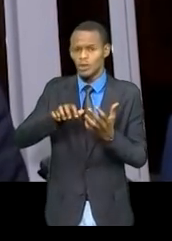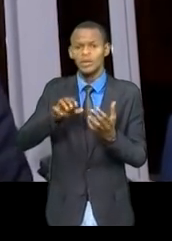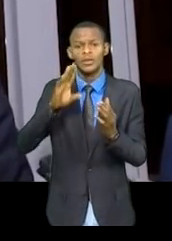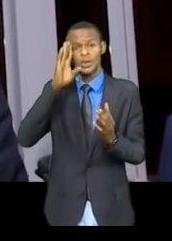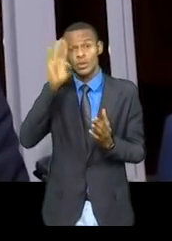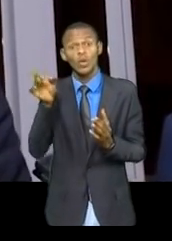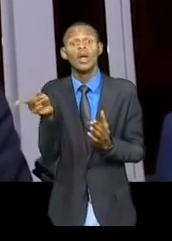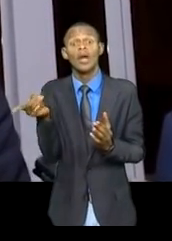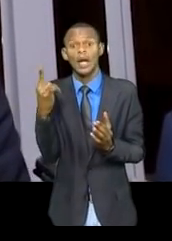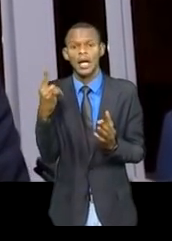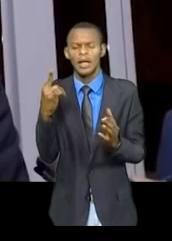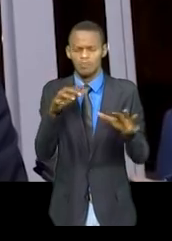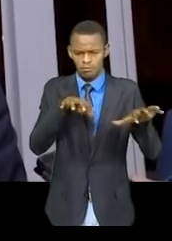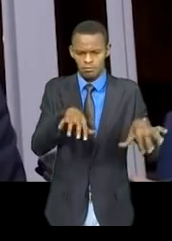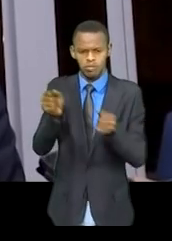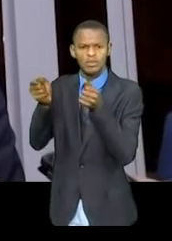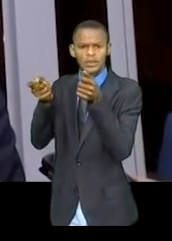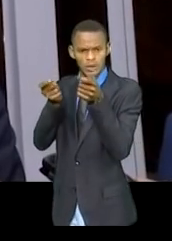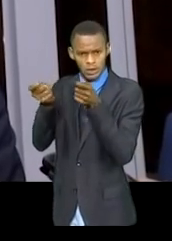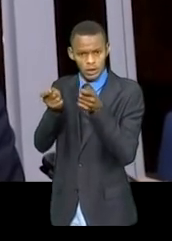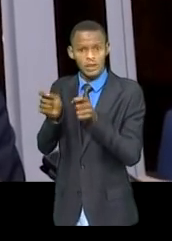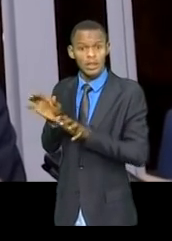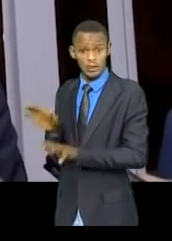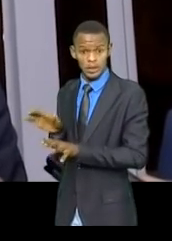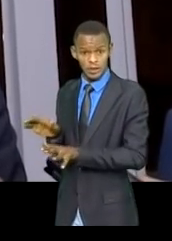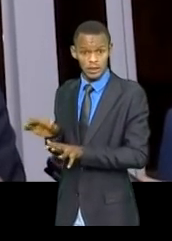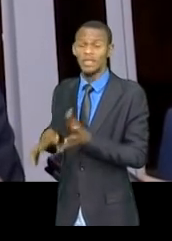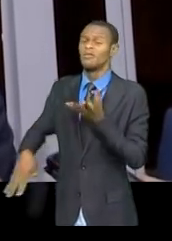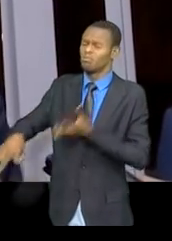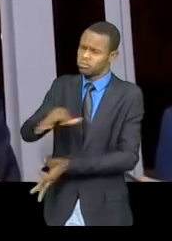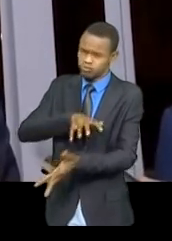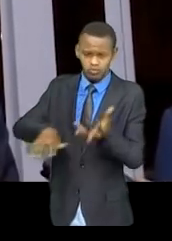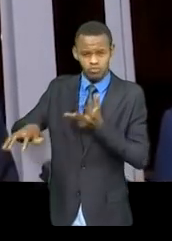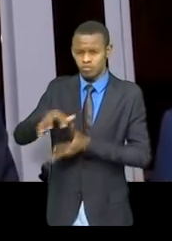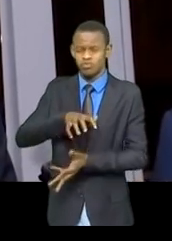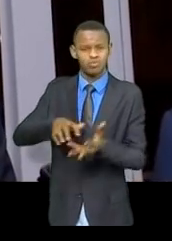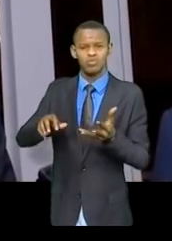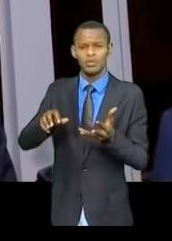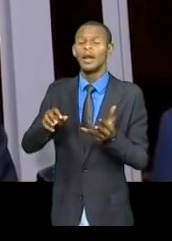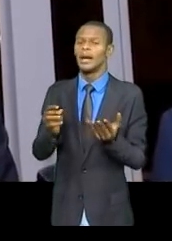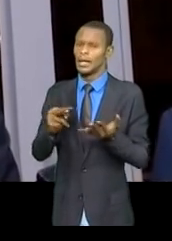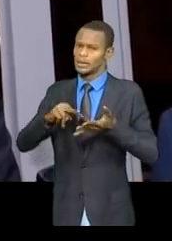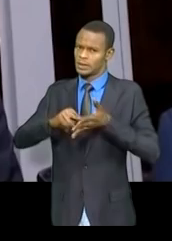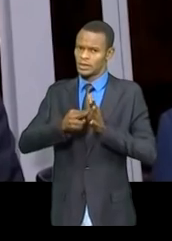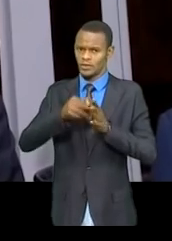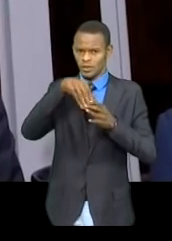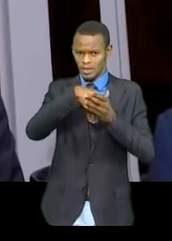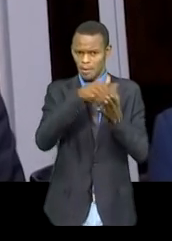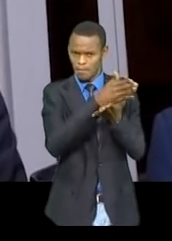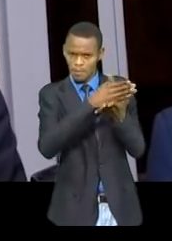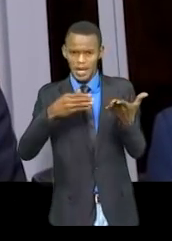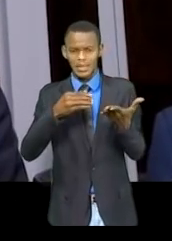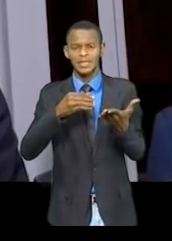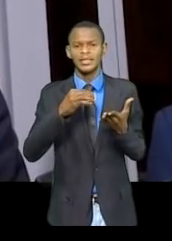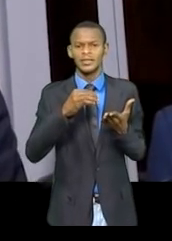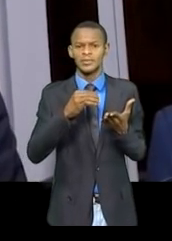Et ceci a occasionné aussi des mesures et des discussions au niveau de la communauté économique des États de l'Afrique de l'Ouest